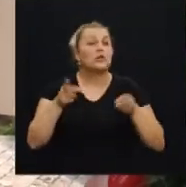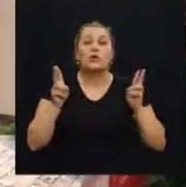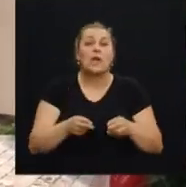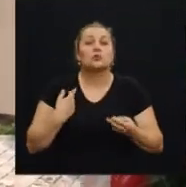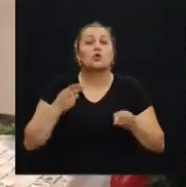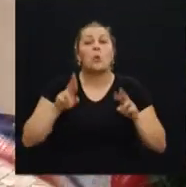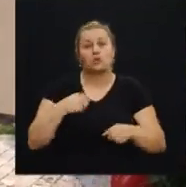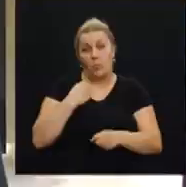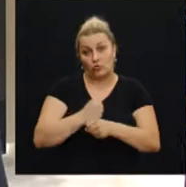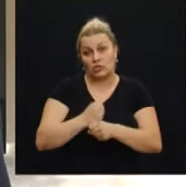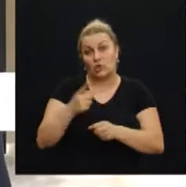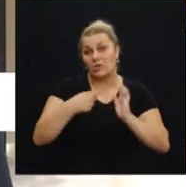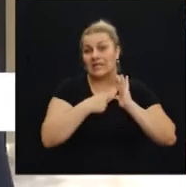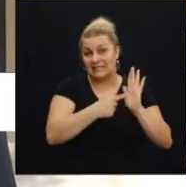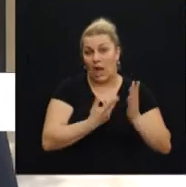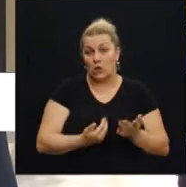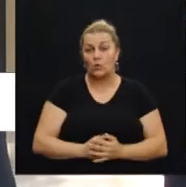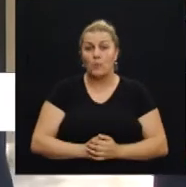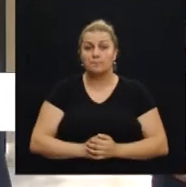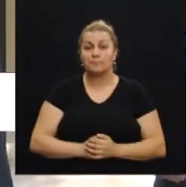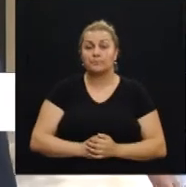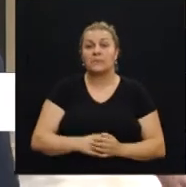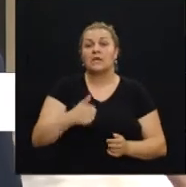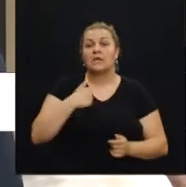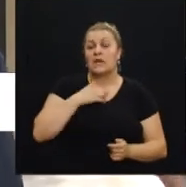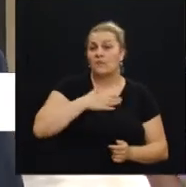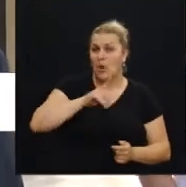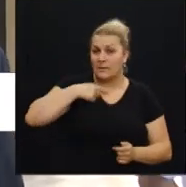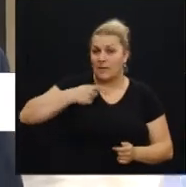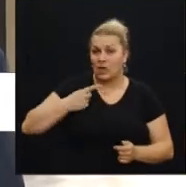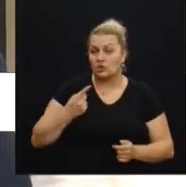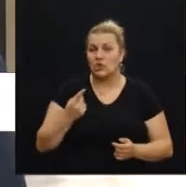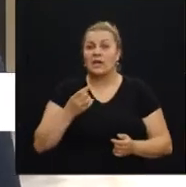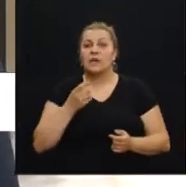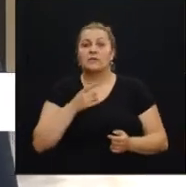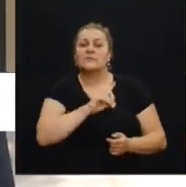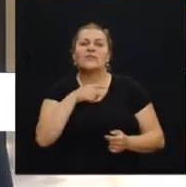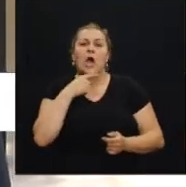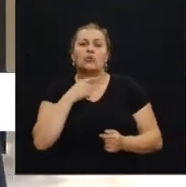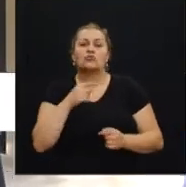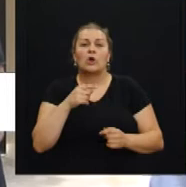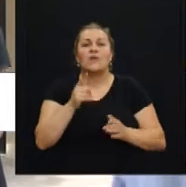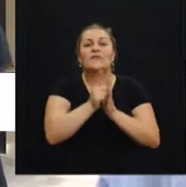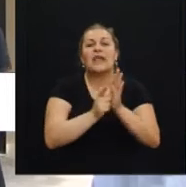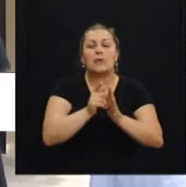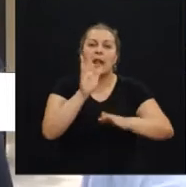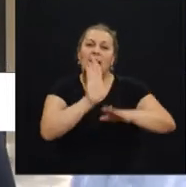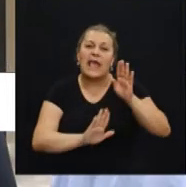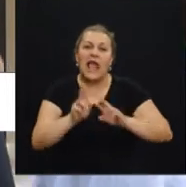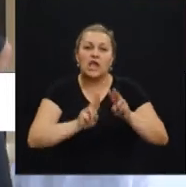učiniti, istaknuo je. Ja uvijek volim reći, postoji ona, kad kažu da vrijeme liječi rane sve, mislim da to,